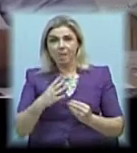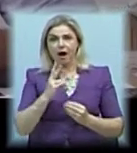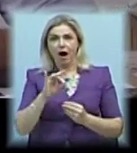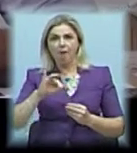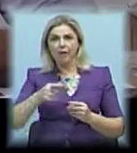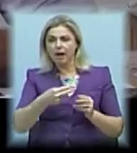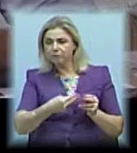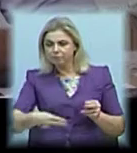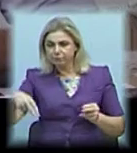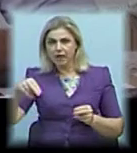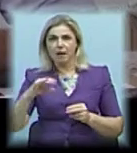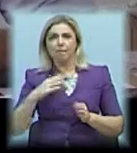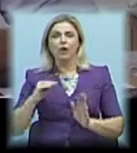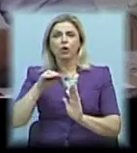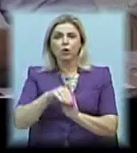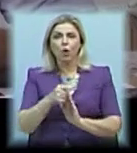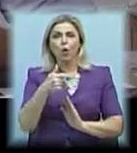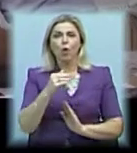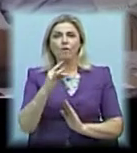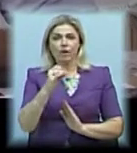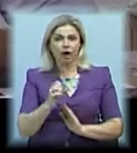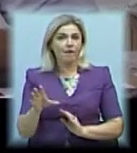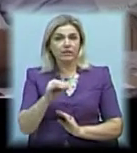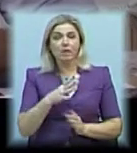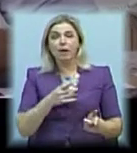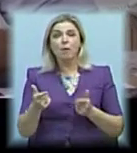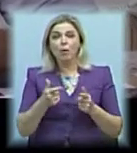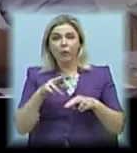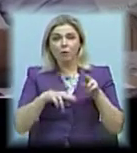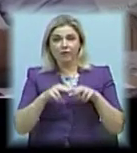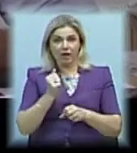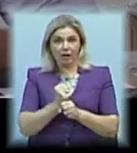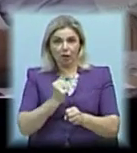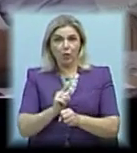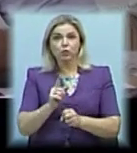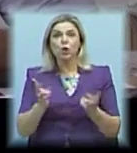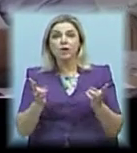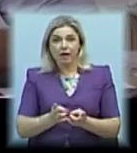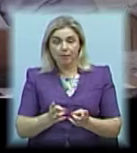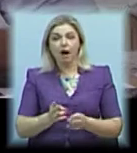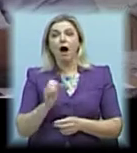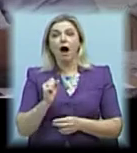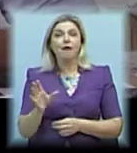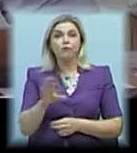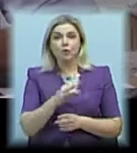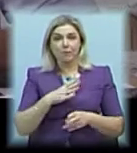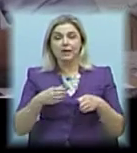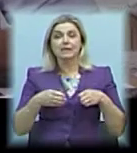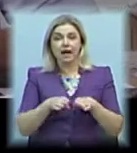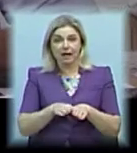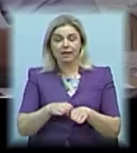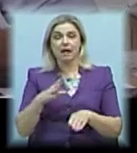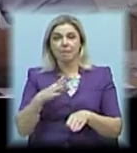була прокладена гофра, було підготовлено, все будівельні роботи, які необхідні для цього. При цьому воно все було закрито,